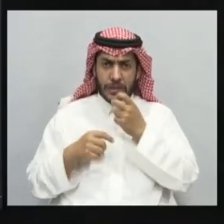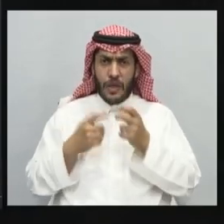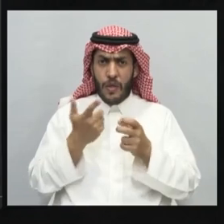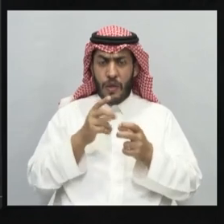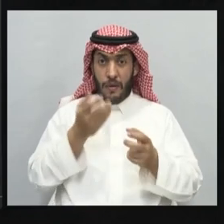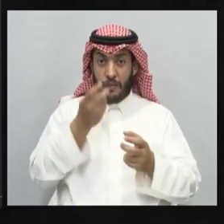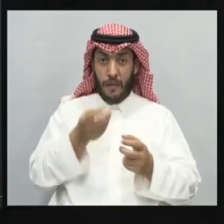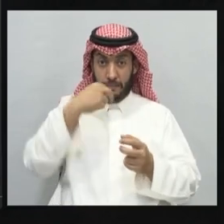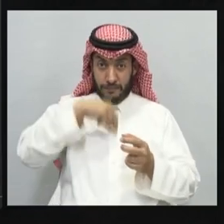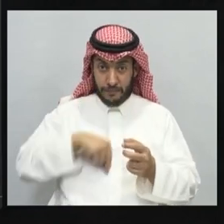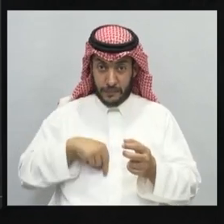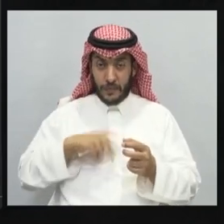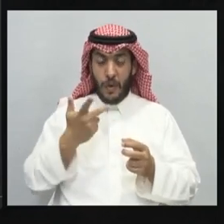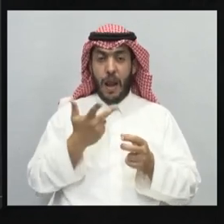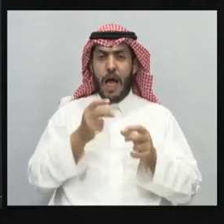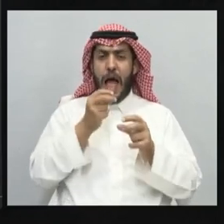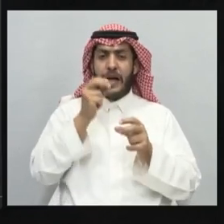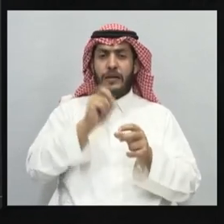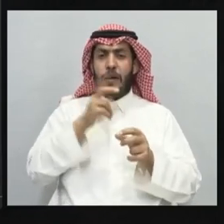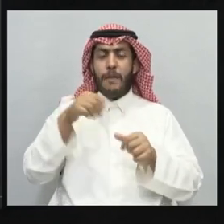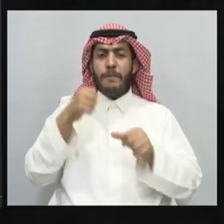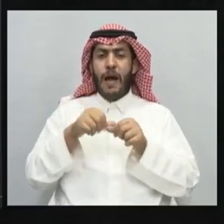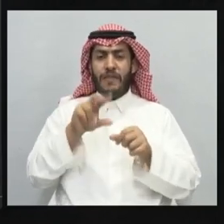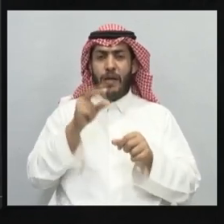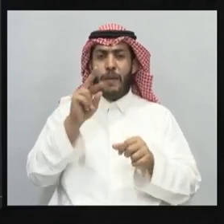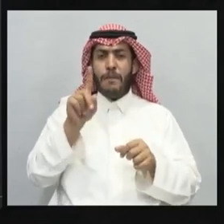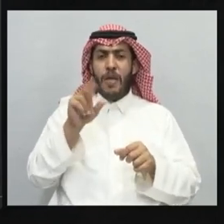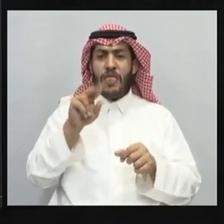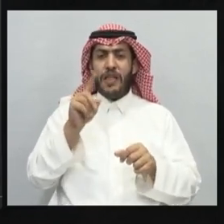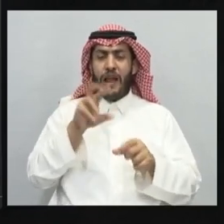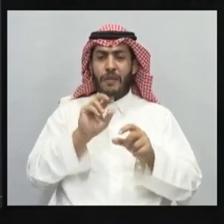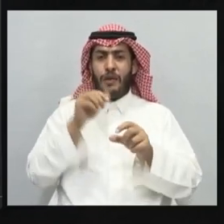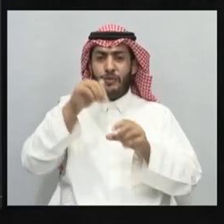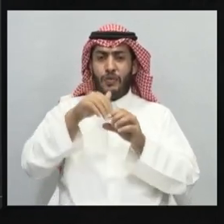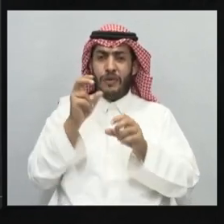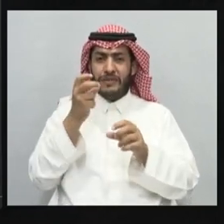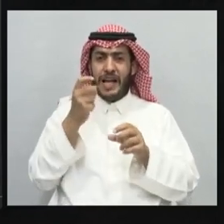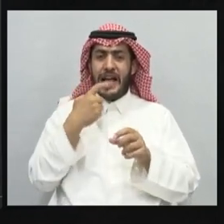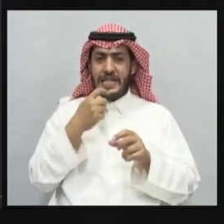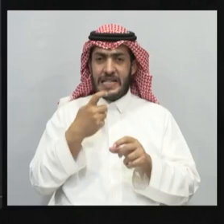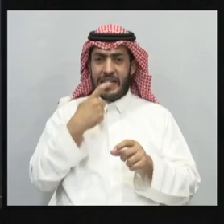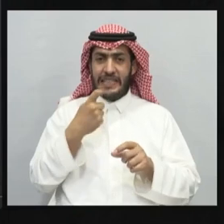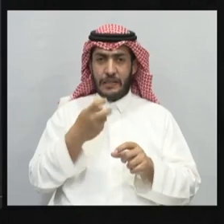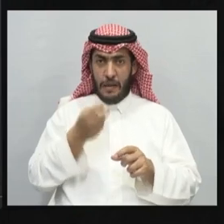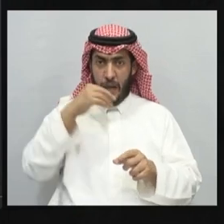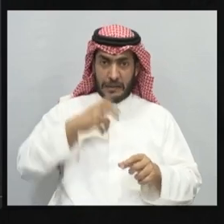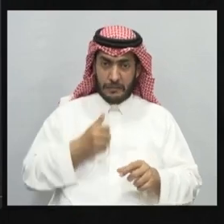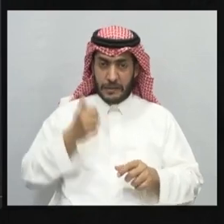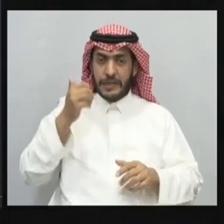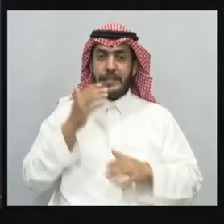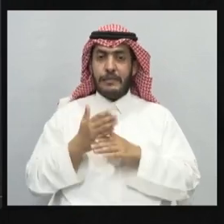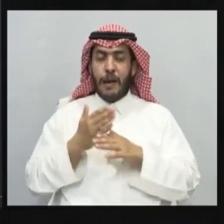هل بتبلع او تاكلها كامله او لا يتبقى في بذره موجوده جوا او اللب اللي موجود جوا لا استطيع اني اهضمه ايش